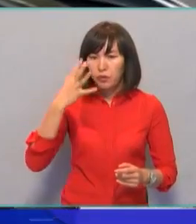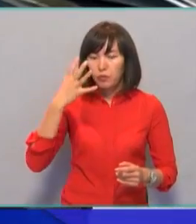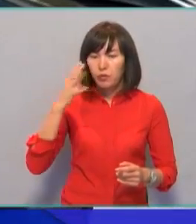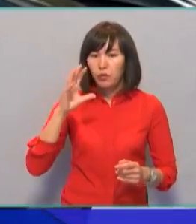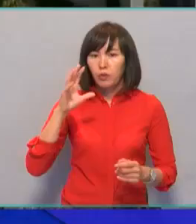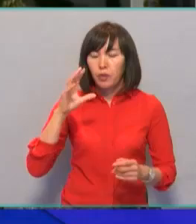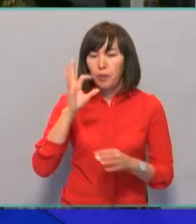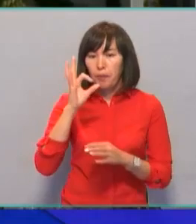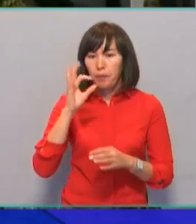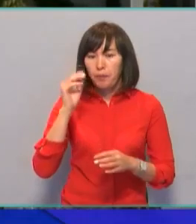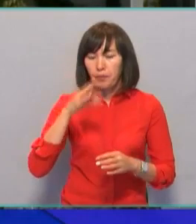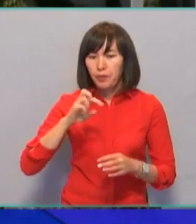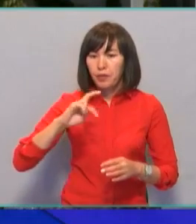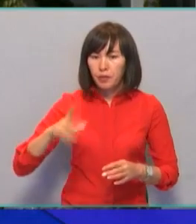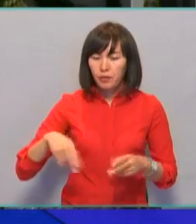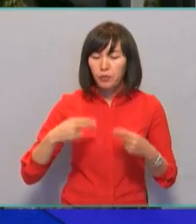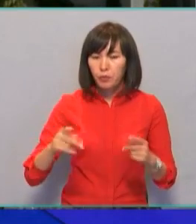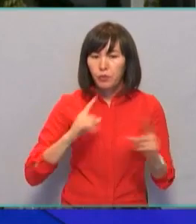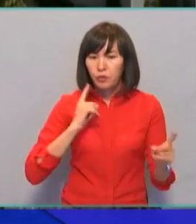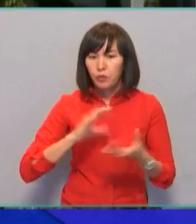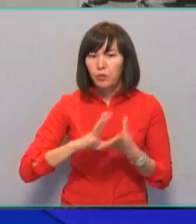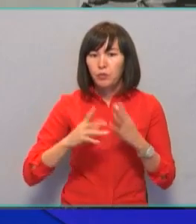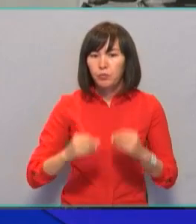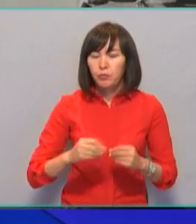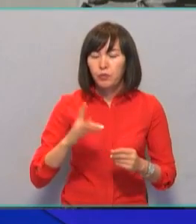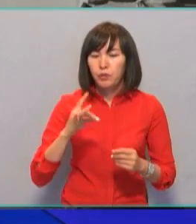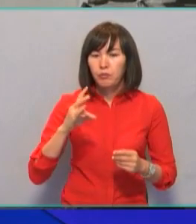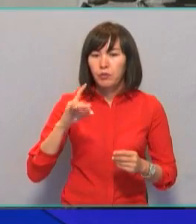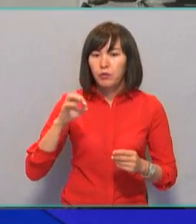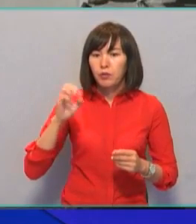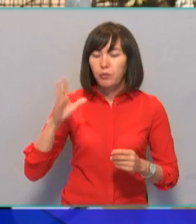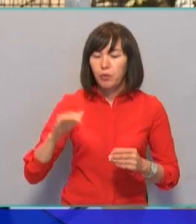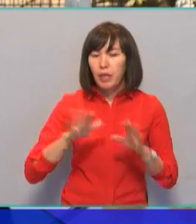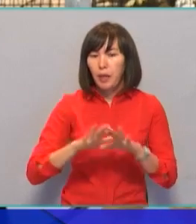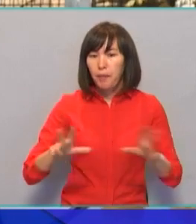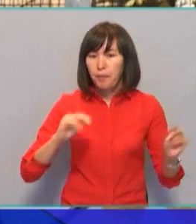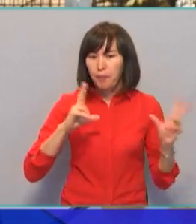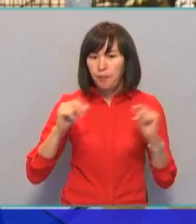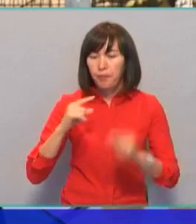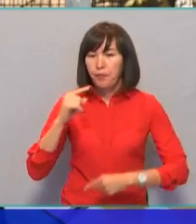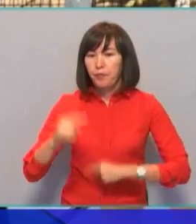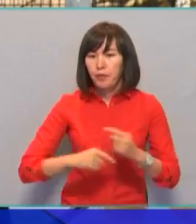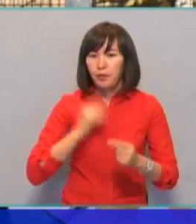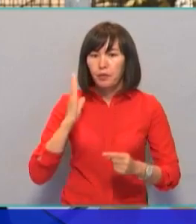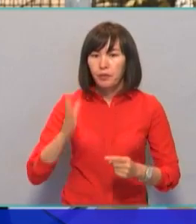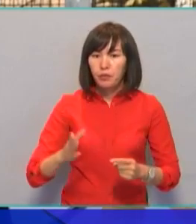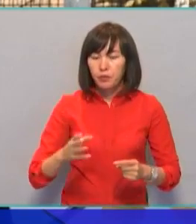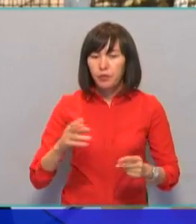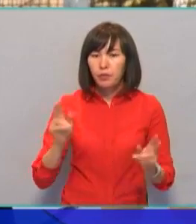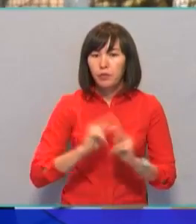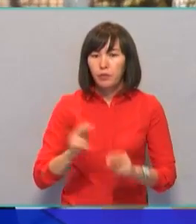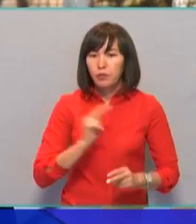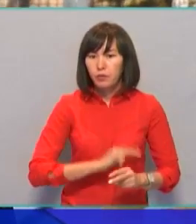мың үстемақы қосылады деді. Ал жиынды қорытындылаған Бердібек Мәшбекұлы бала бақыты ұрпақ болашағы үшін